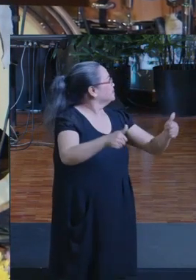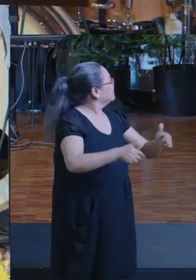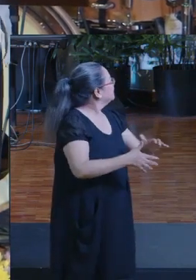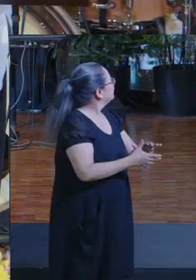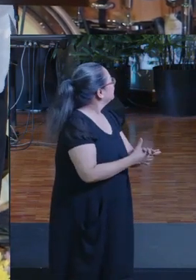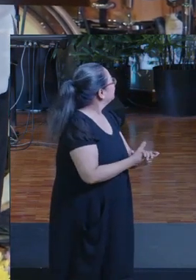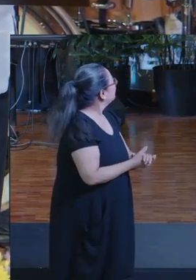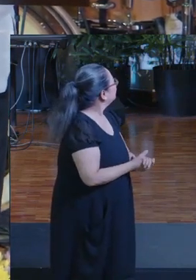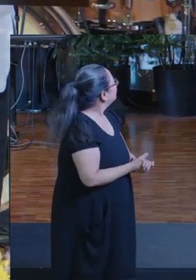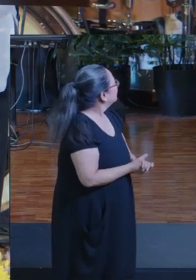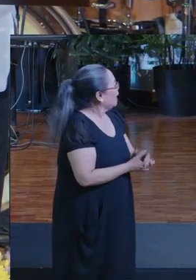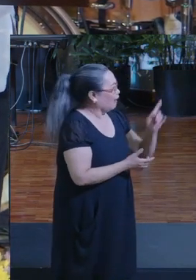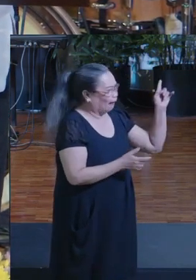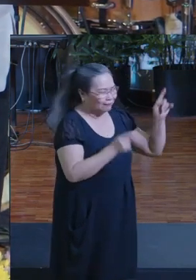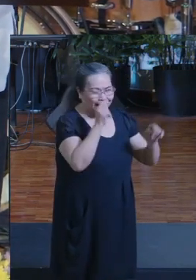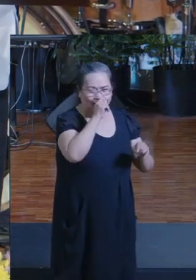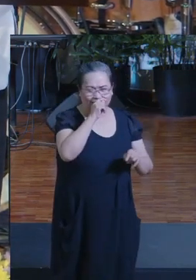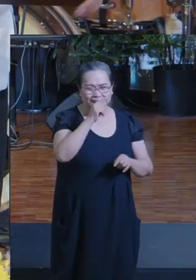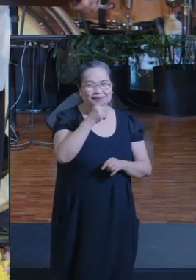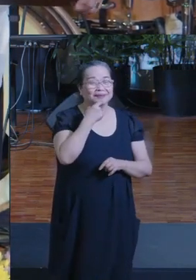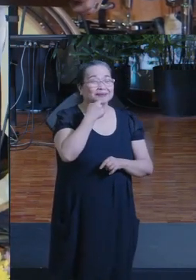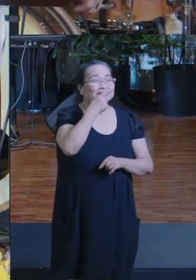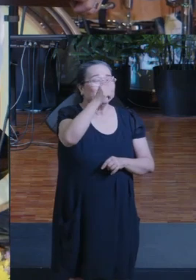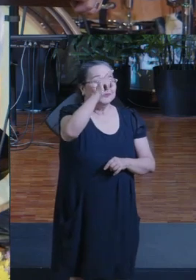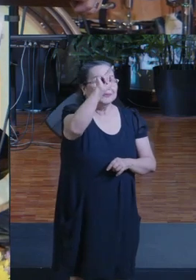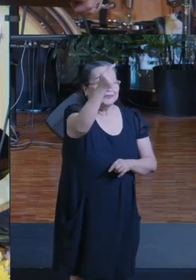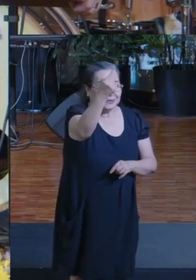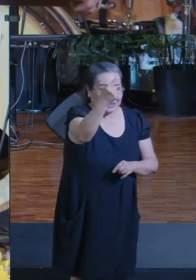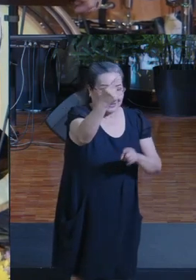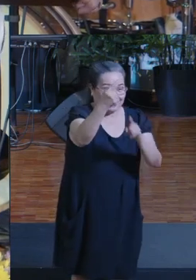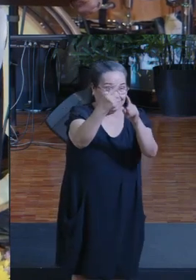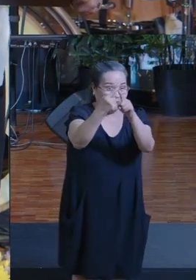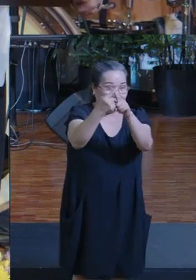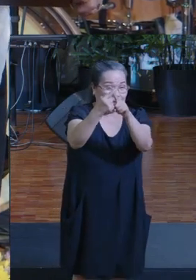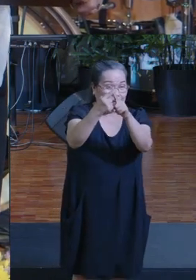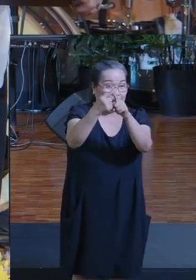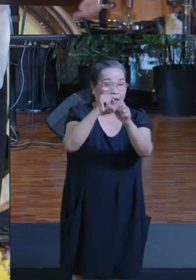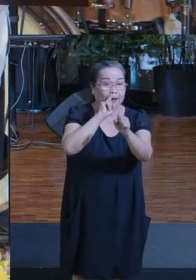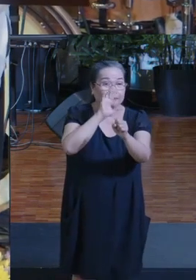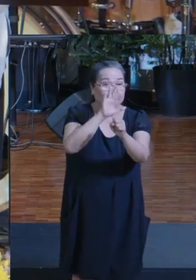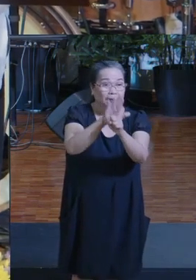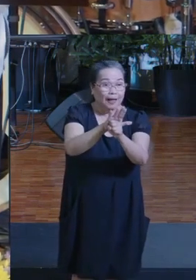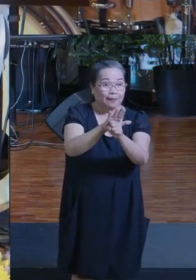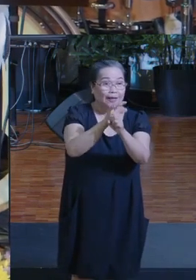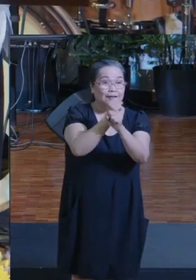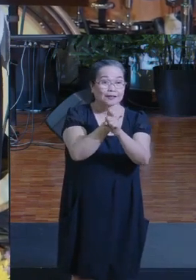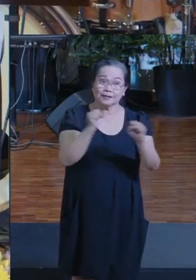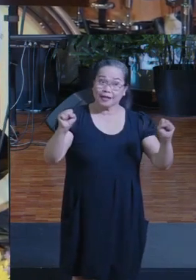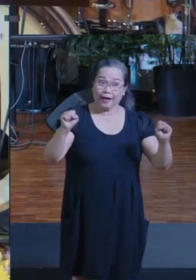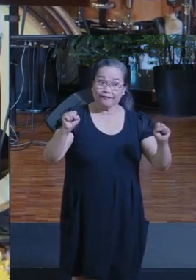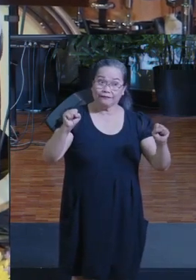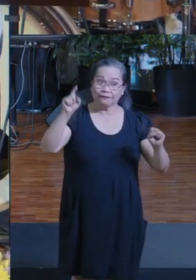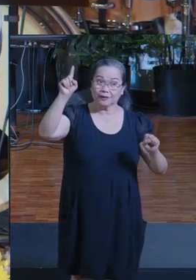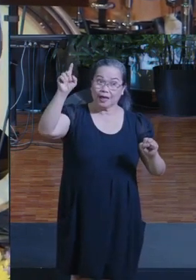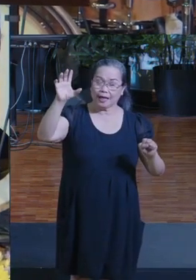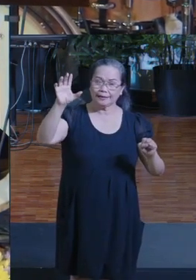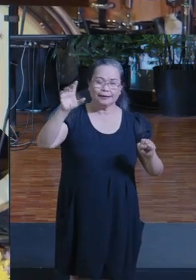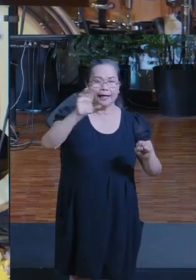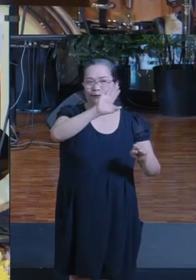no? Una, ang pangakong kaligtasan ng Diyos ay hindi